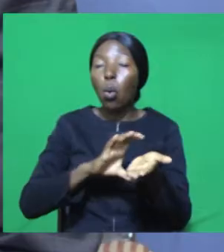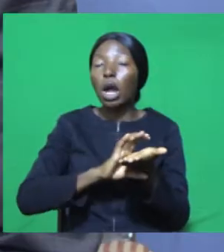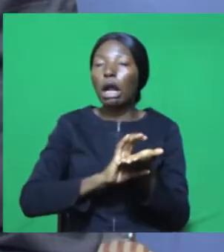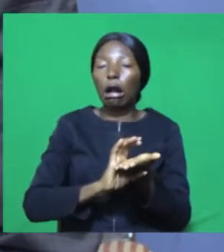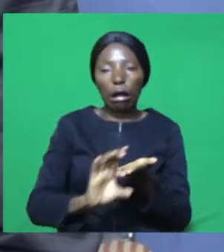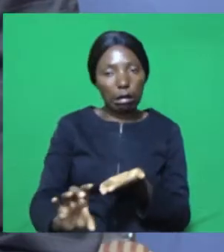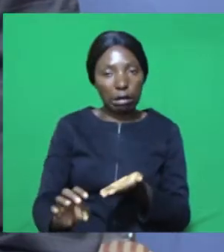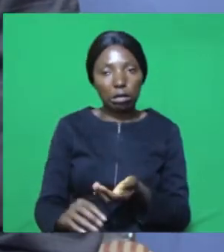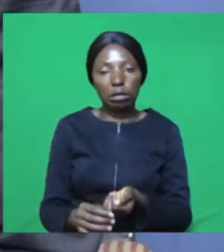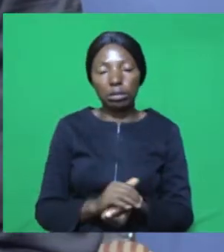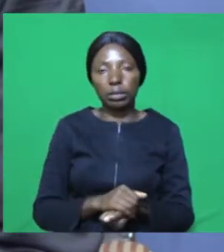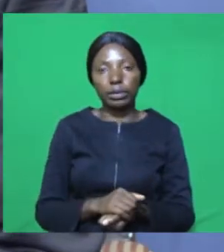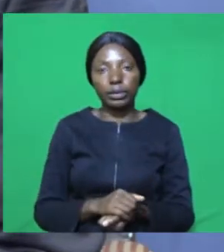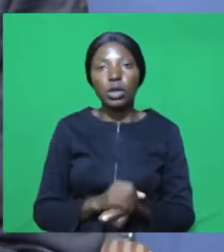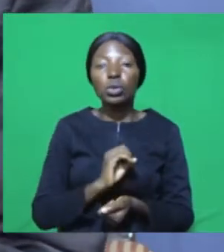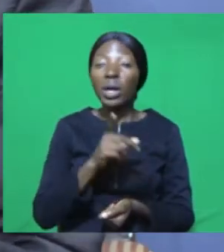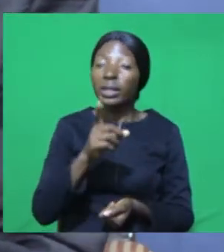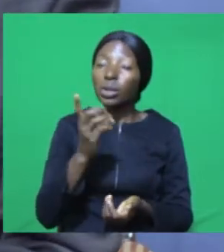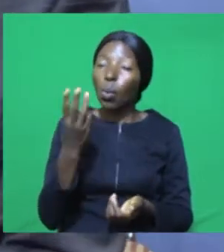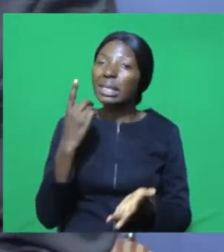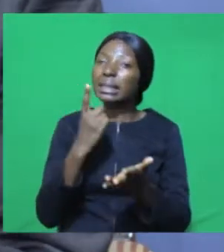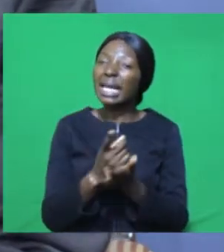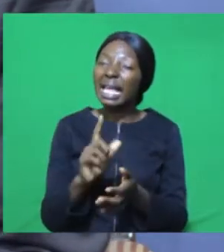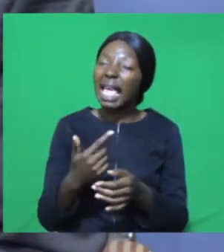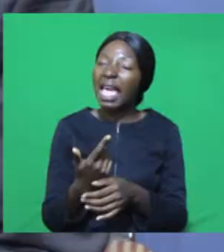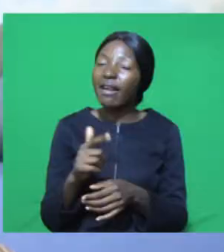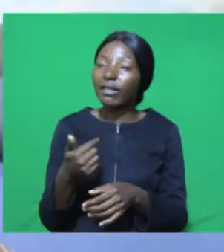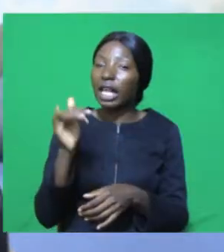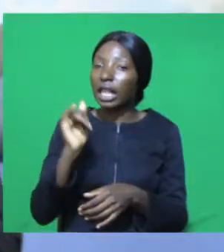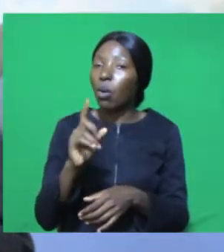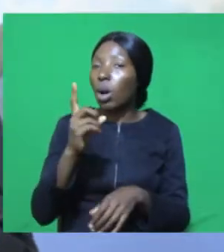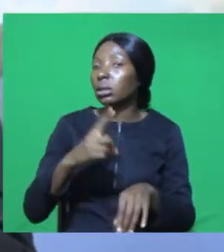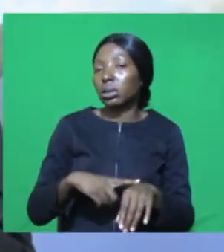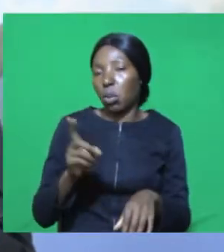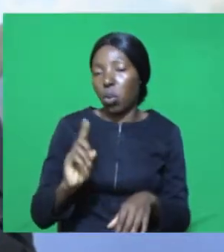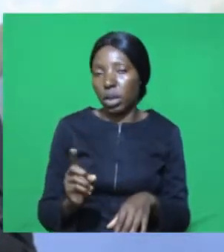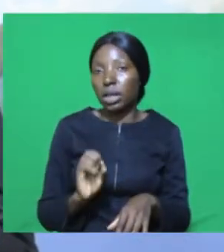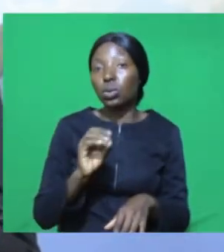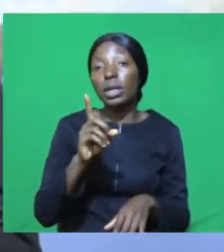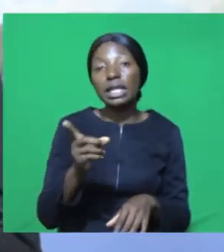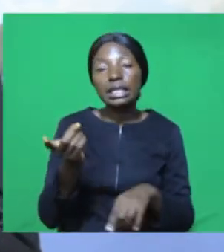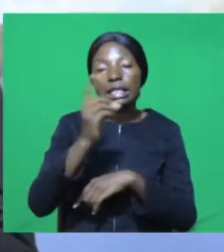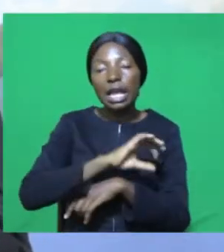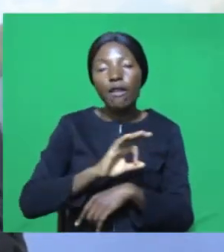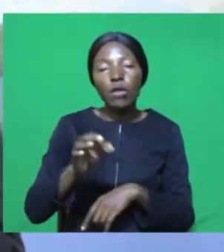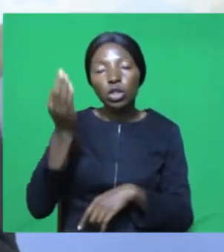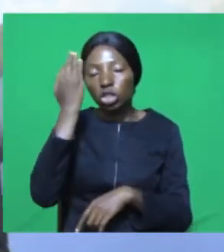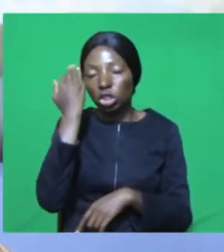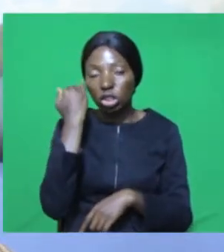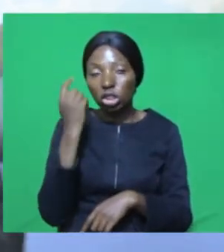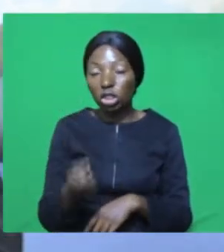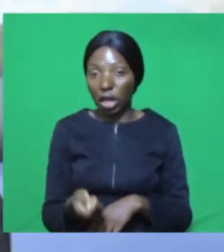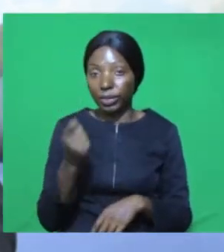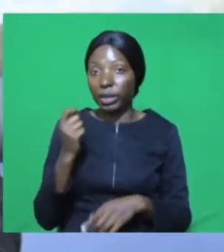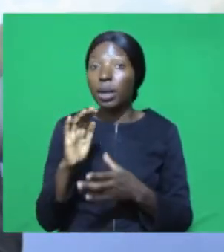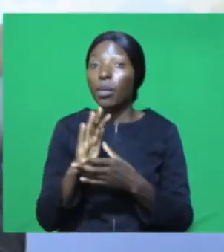yachena. Oh, no cleansing yaitwa. Saka riri kunzi izuva rerutongo.